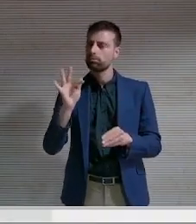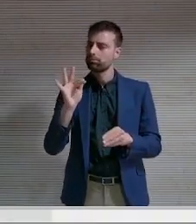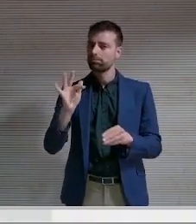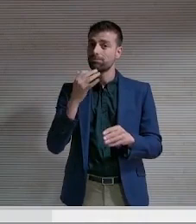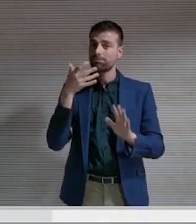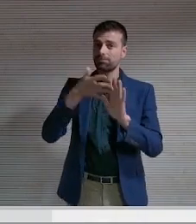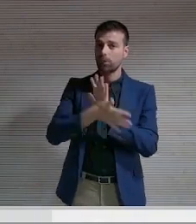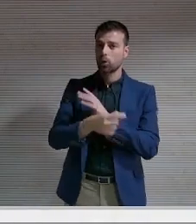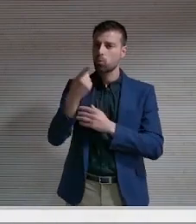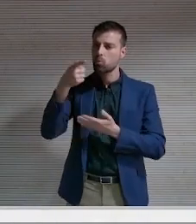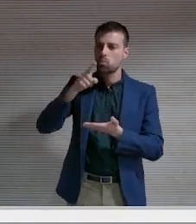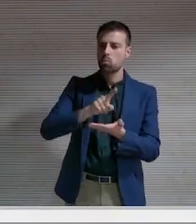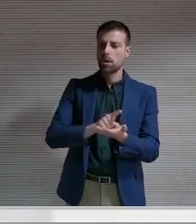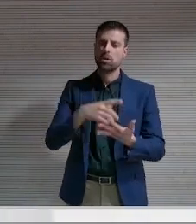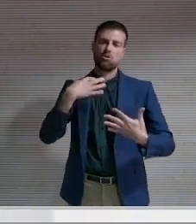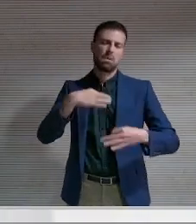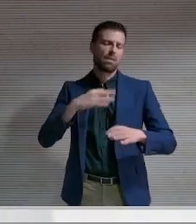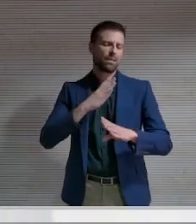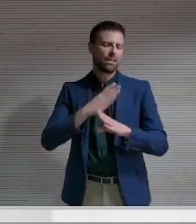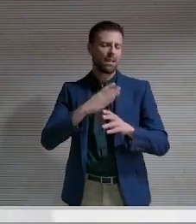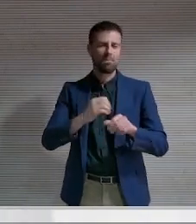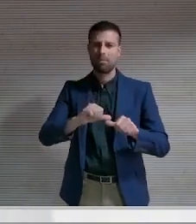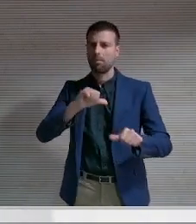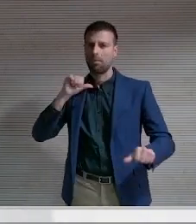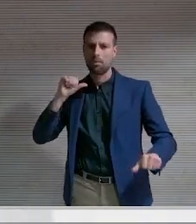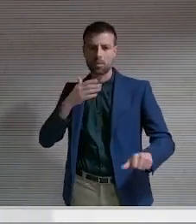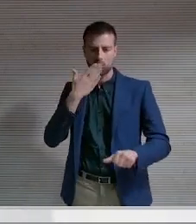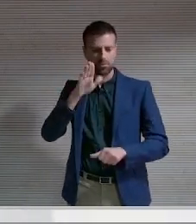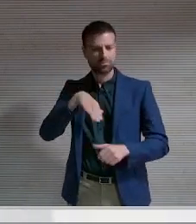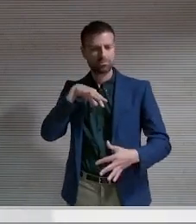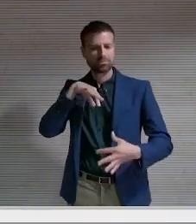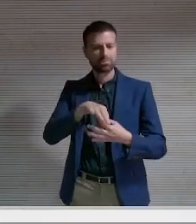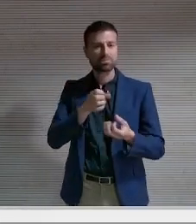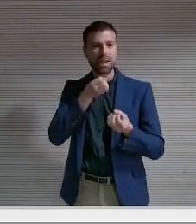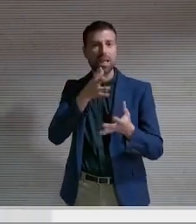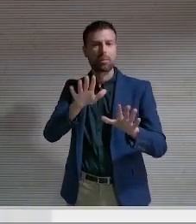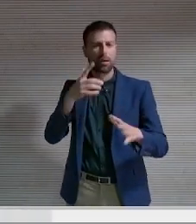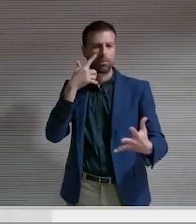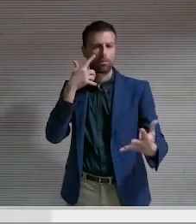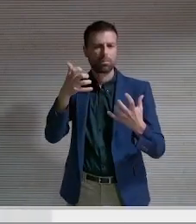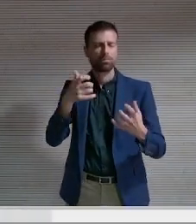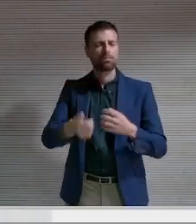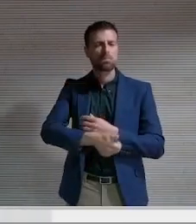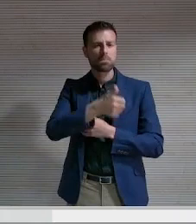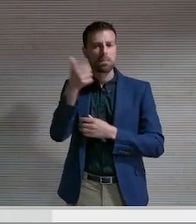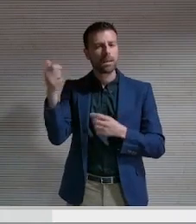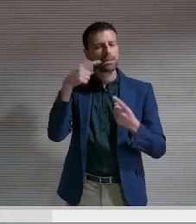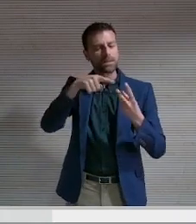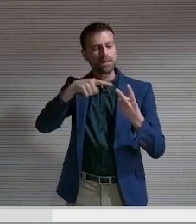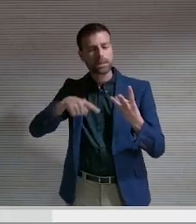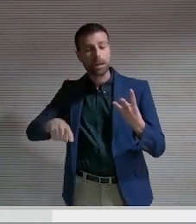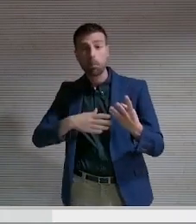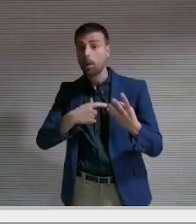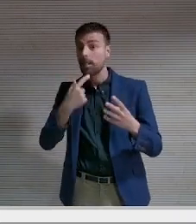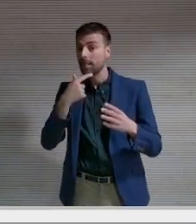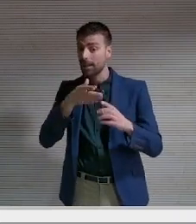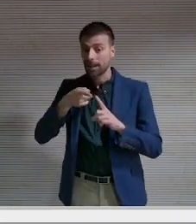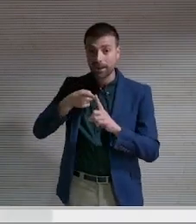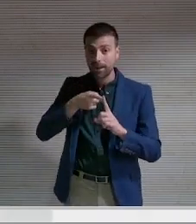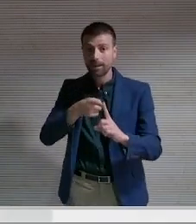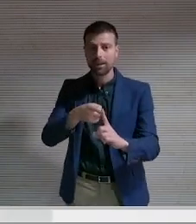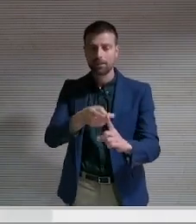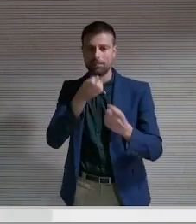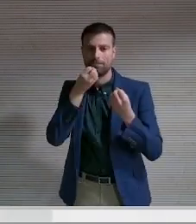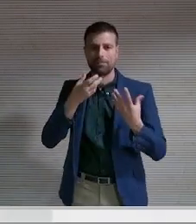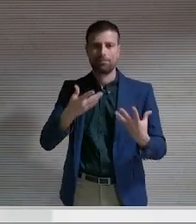acostem a ser bo, a tenir bones dades, però volem destacar-ne algunes que demostren que avancem sense cap mena de dubte en la bona direcció. És a